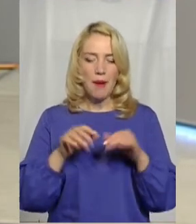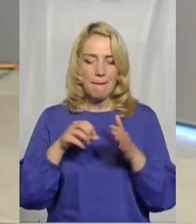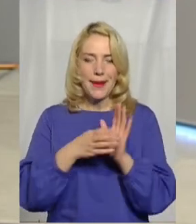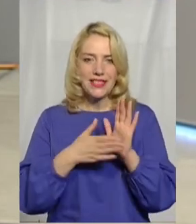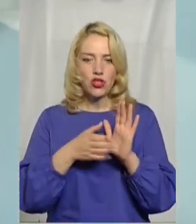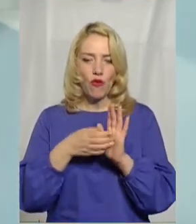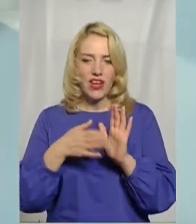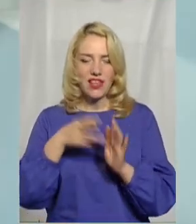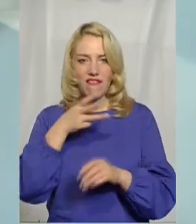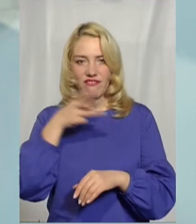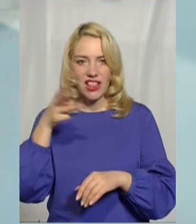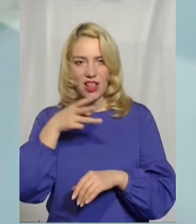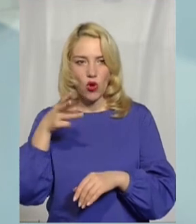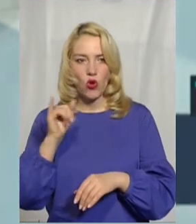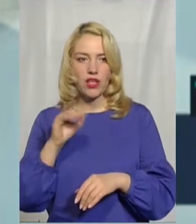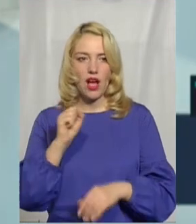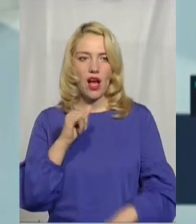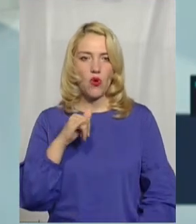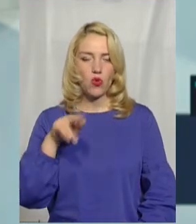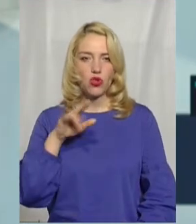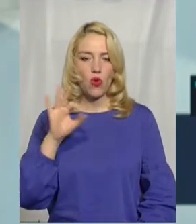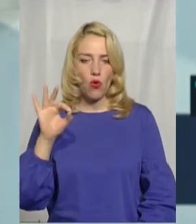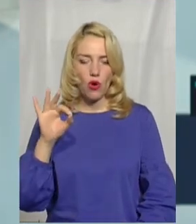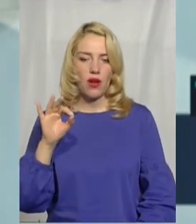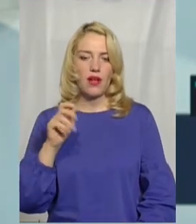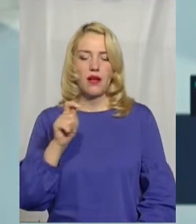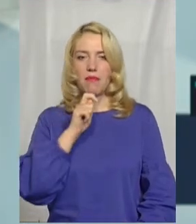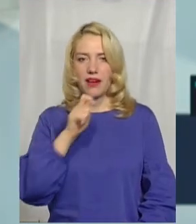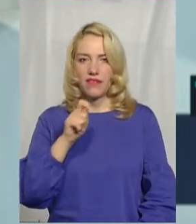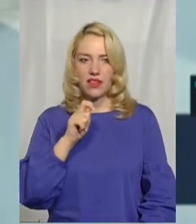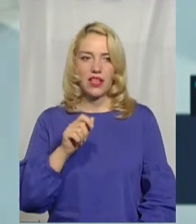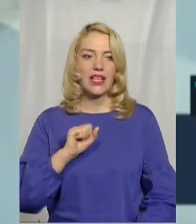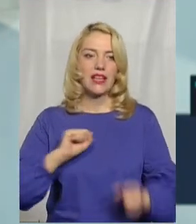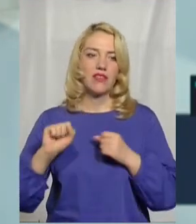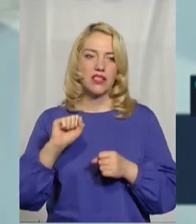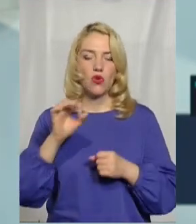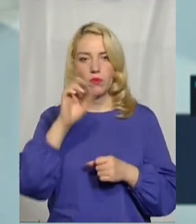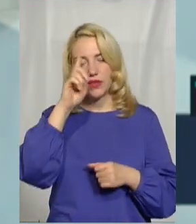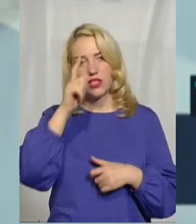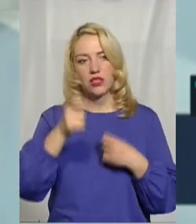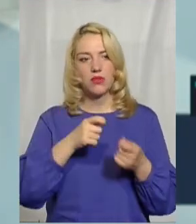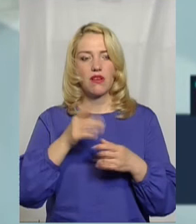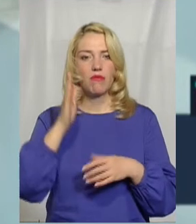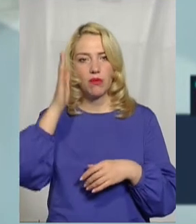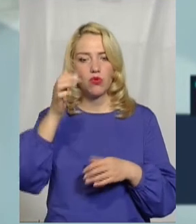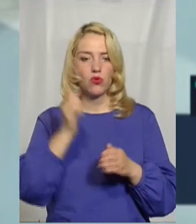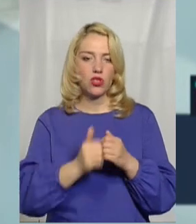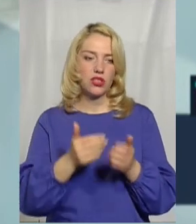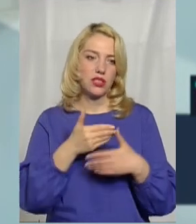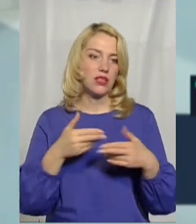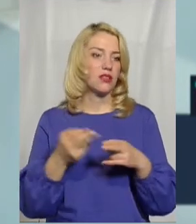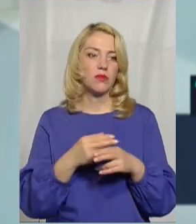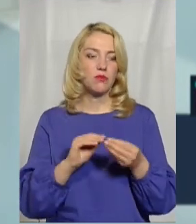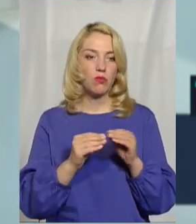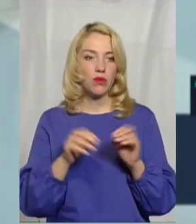записування відео та аудіобрифінгів керівництва обласної державної адміністрації. І в майбутньому кожен з нас зможе без